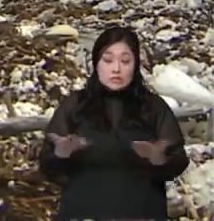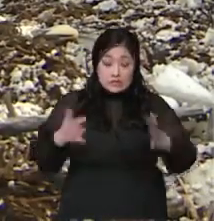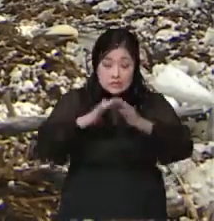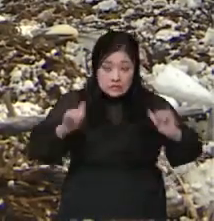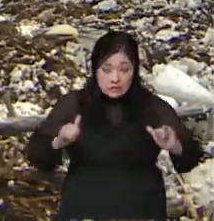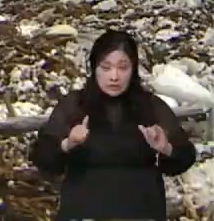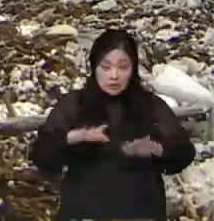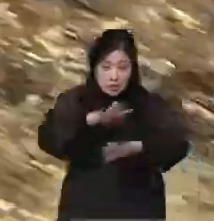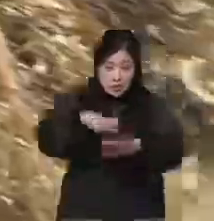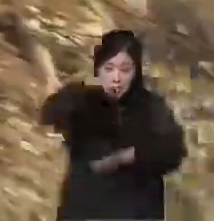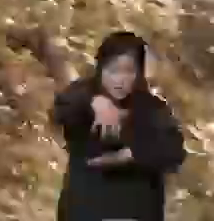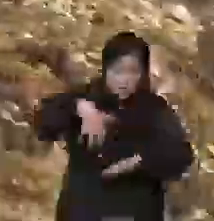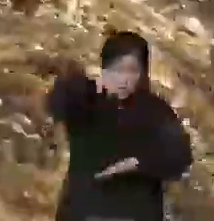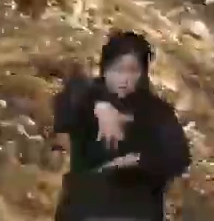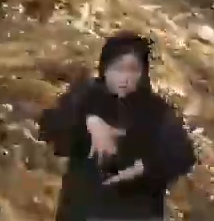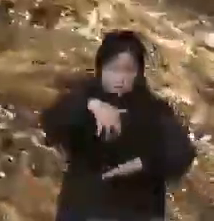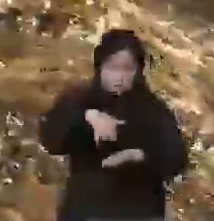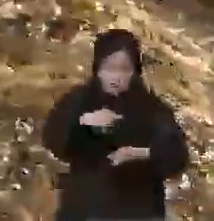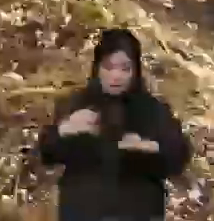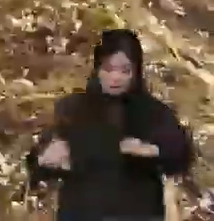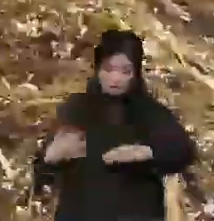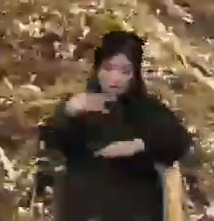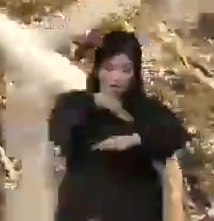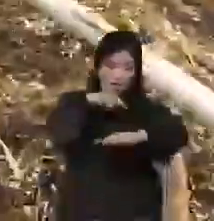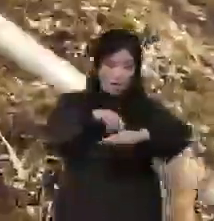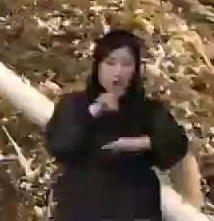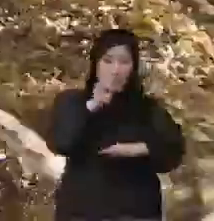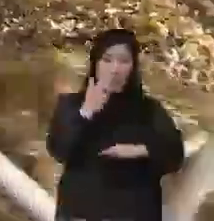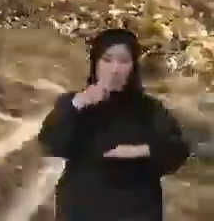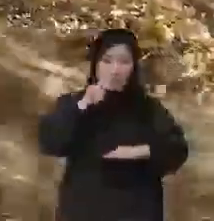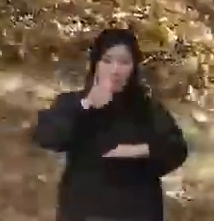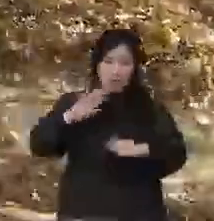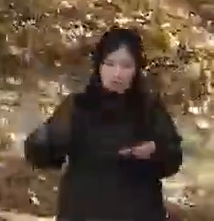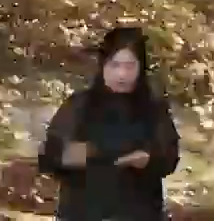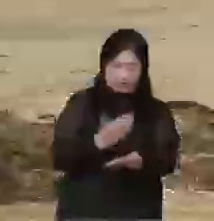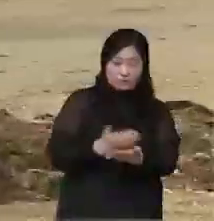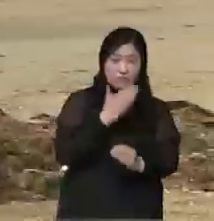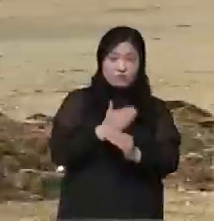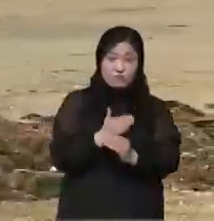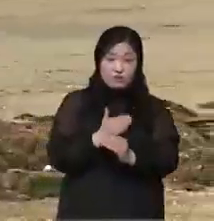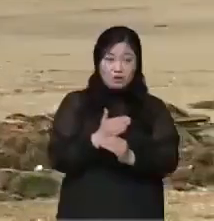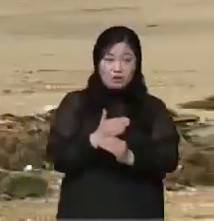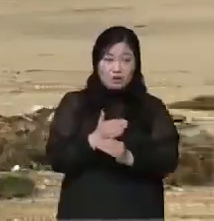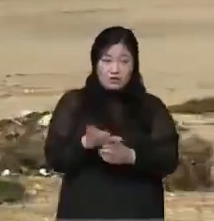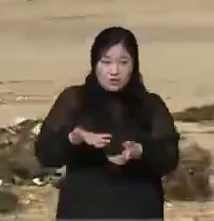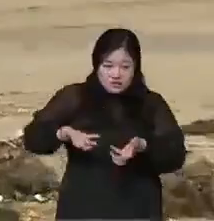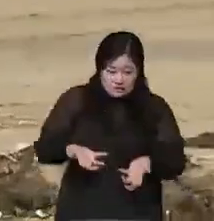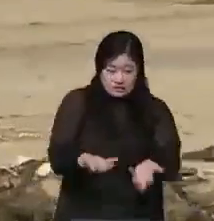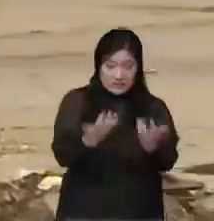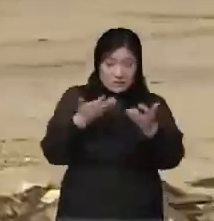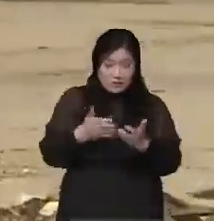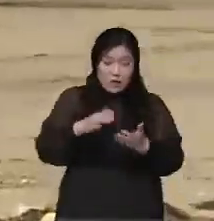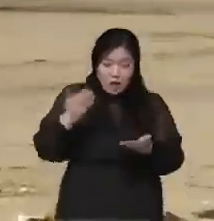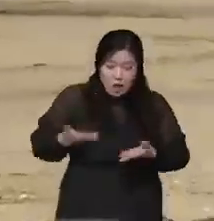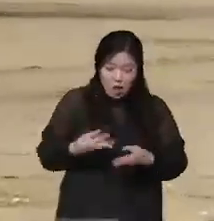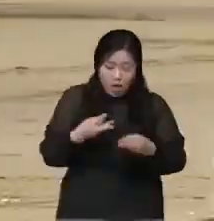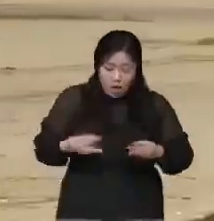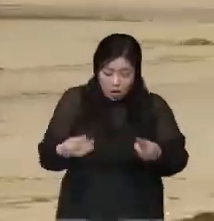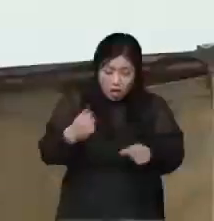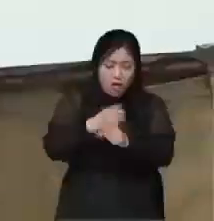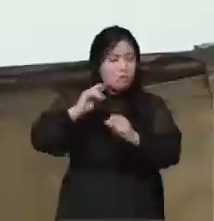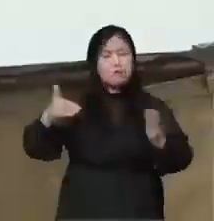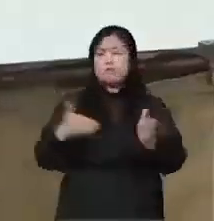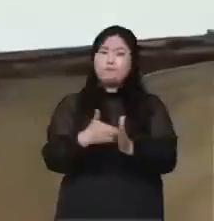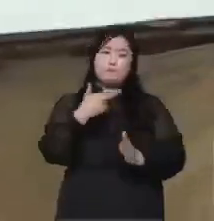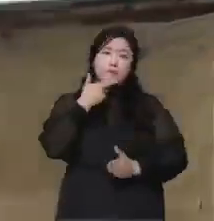작업자들이 농기구를 이용해 해변까지 떠밀려온 굉생이 모자반을 긁어모읍니다. 트랙터까지 동원해 치워보지만 끝이